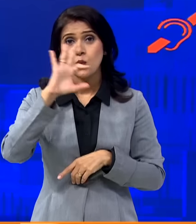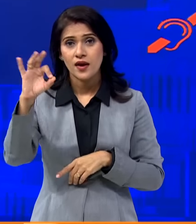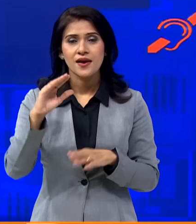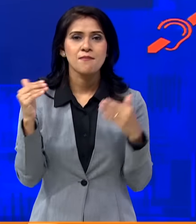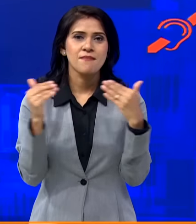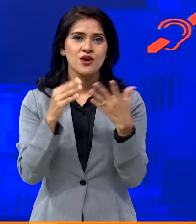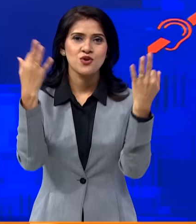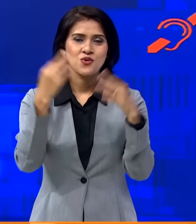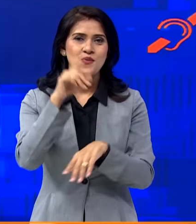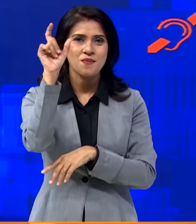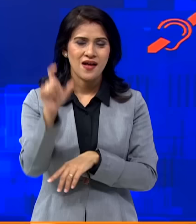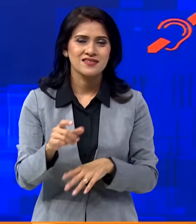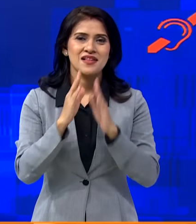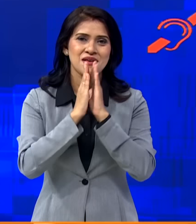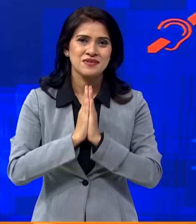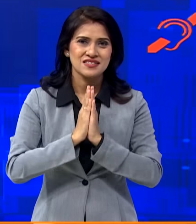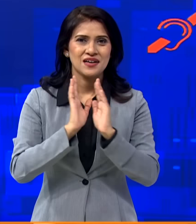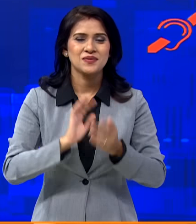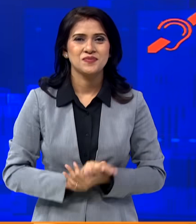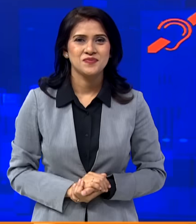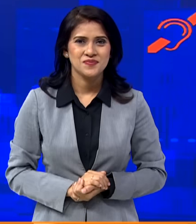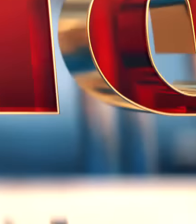शख्सियत के साथ तब तक के लिए